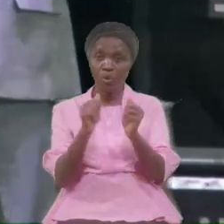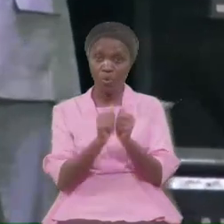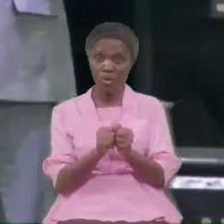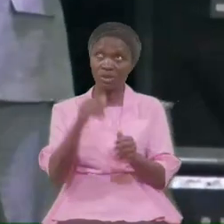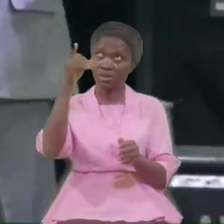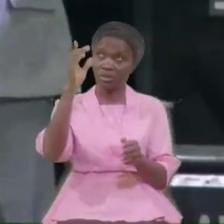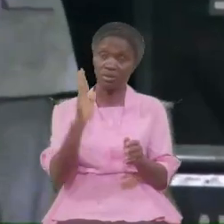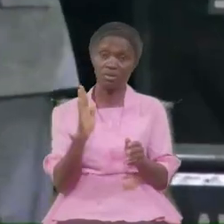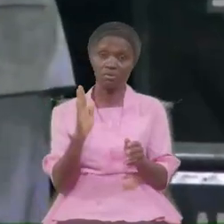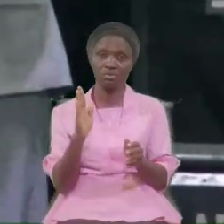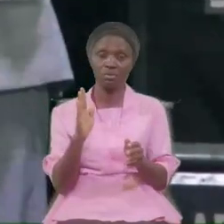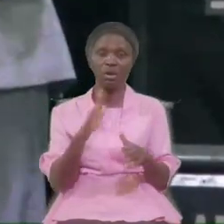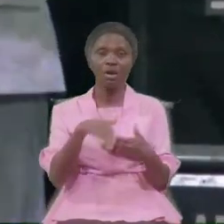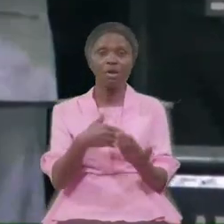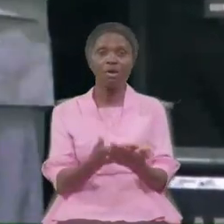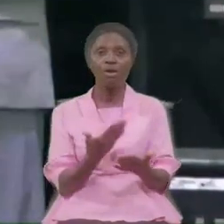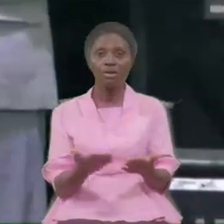Mais à Dieu,